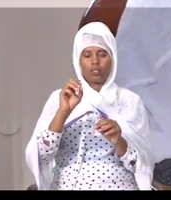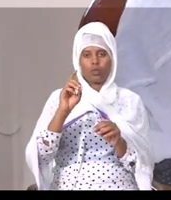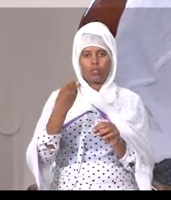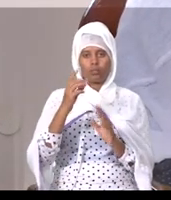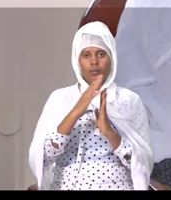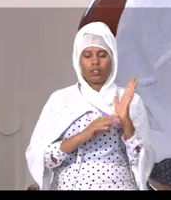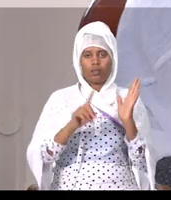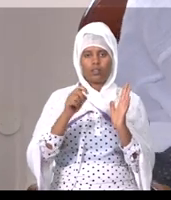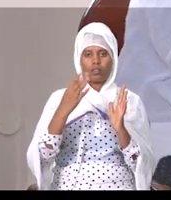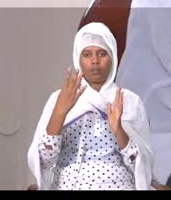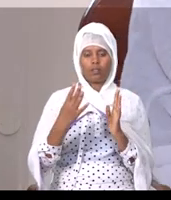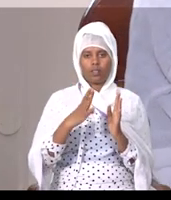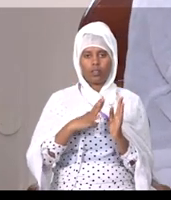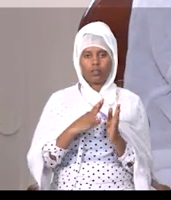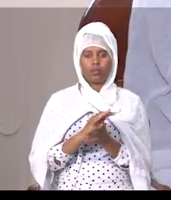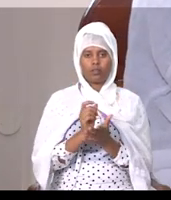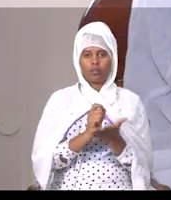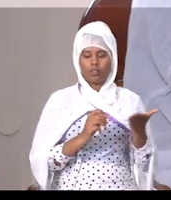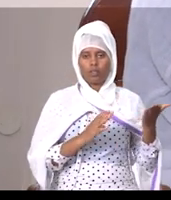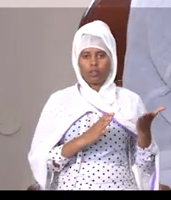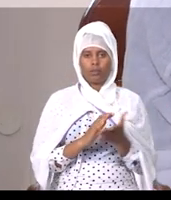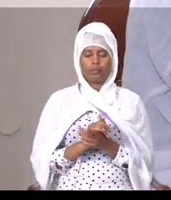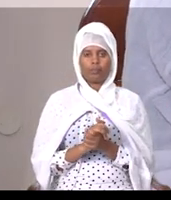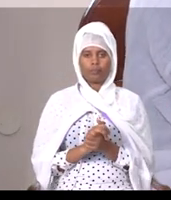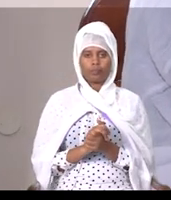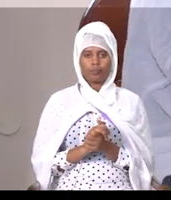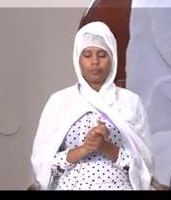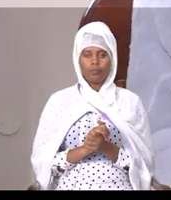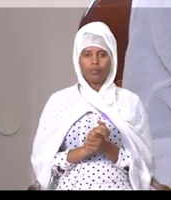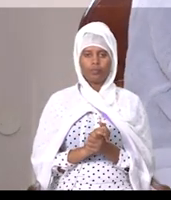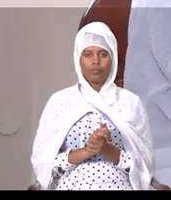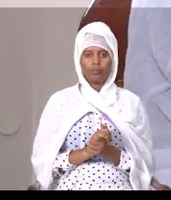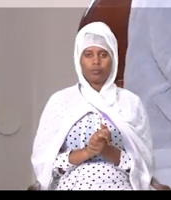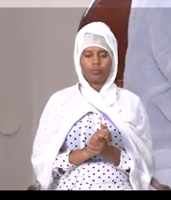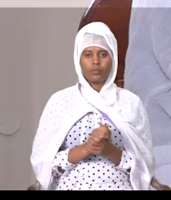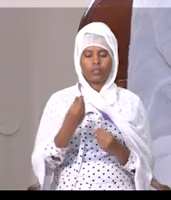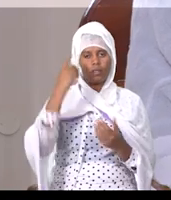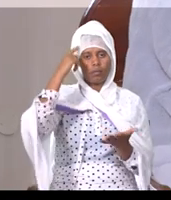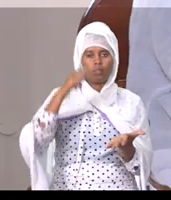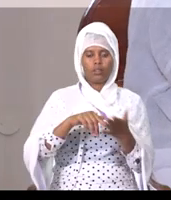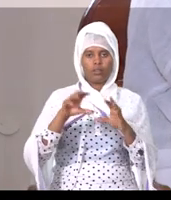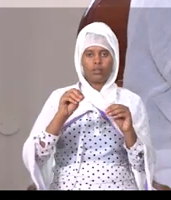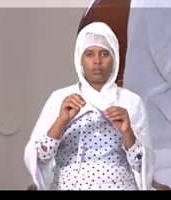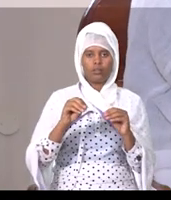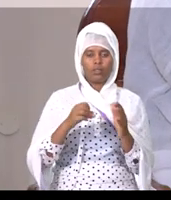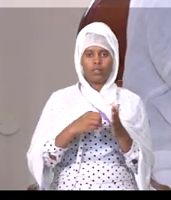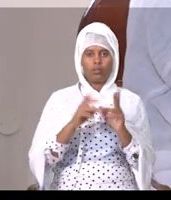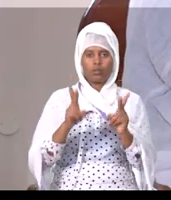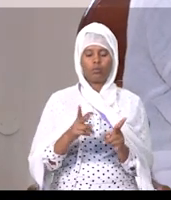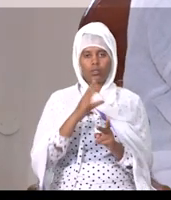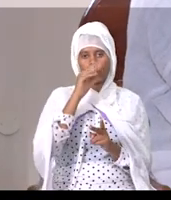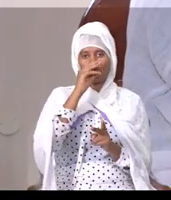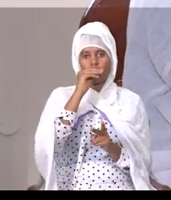6 ዘሎ ማለት እዩ ኣነ እቲ ፍኖተ ፅድቂ ወሂወት ንዝበሎ ቃል እንታይ ማለት እዩ ንምንታይ ከምኡ ኢሉ ተናጊሩ